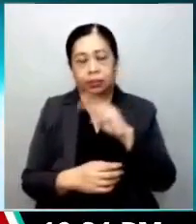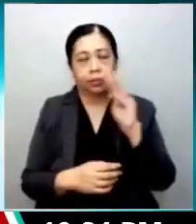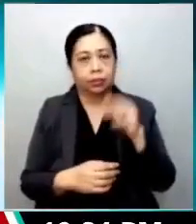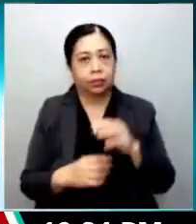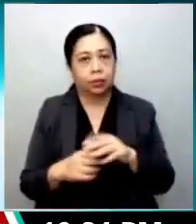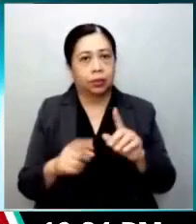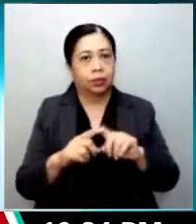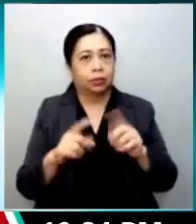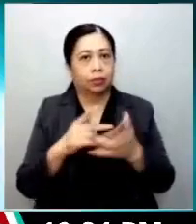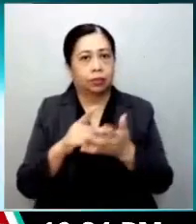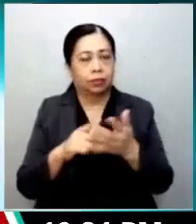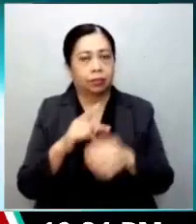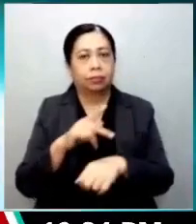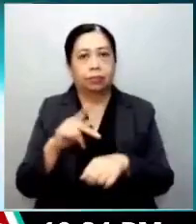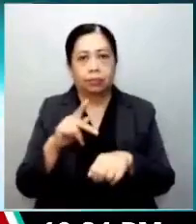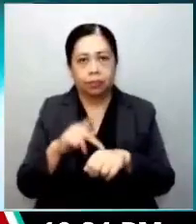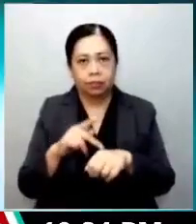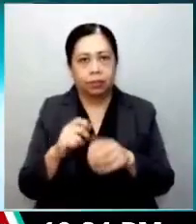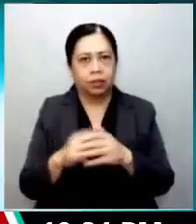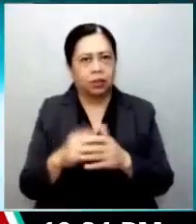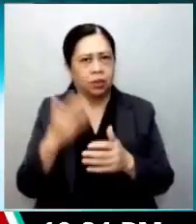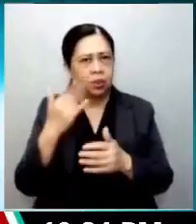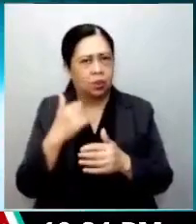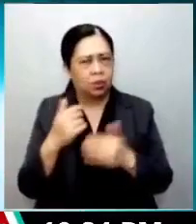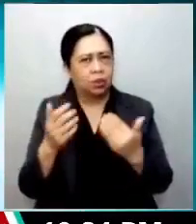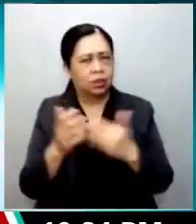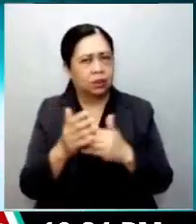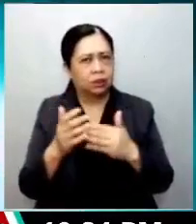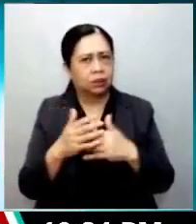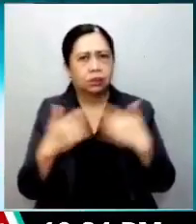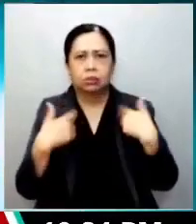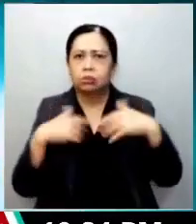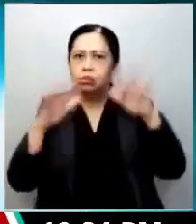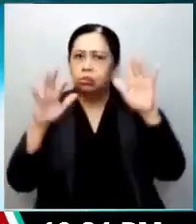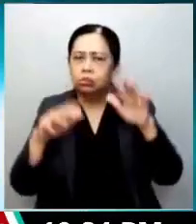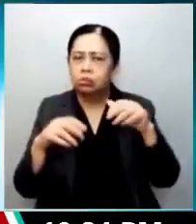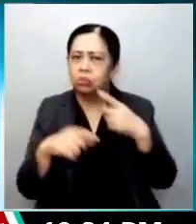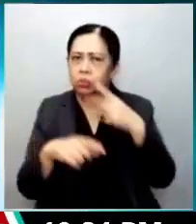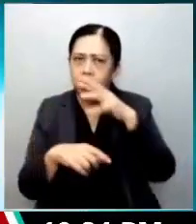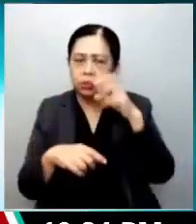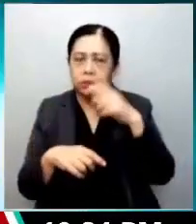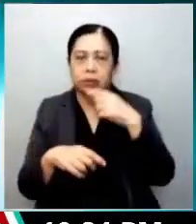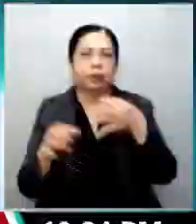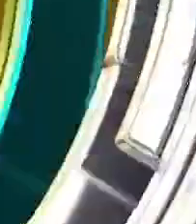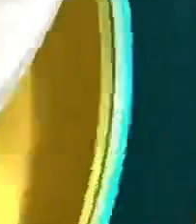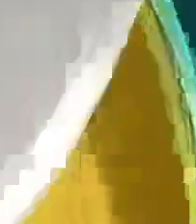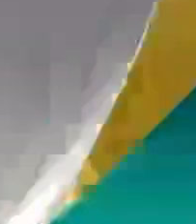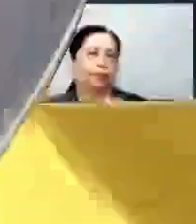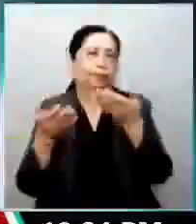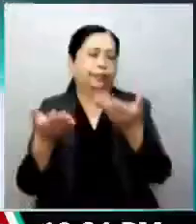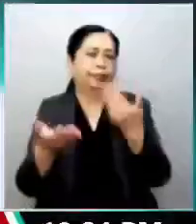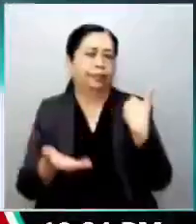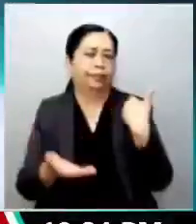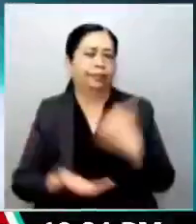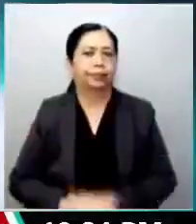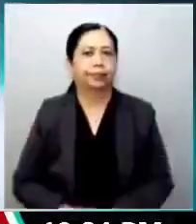ng bansa, bakit nasusundan ng pag-ulan? Ang paliwanag ng pag-asa sa report ni Katrina Son.